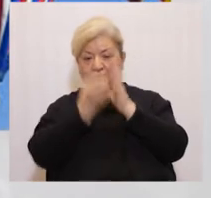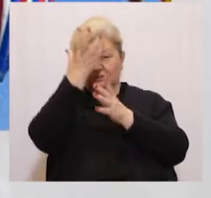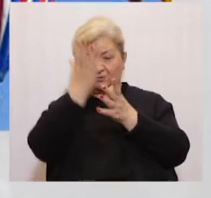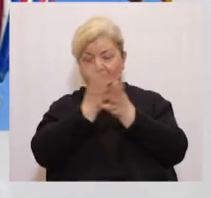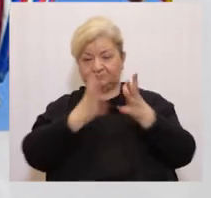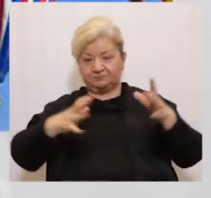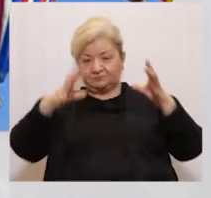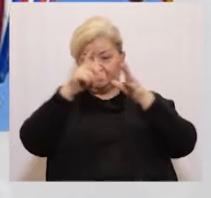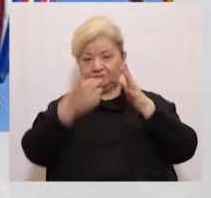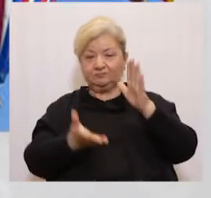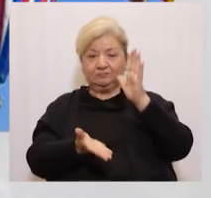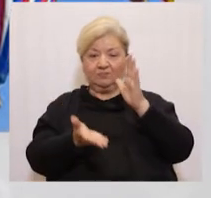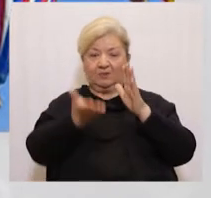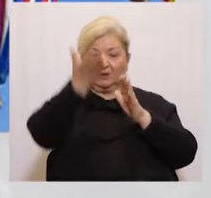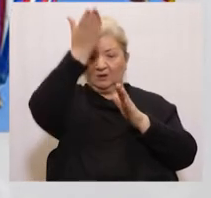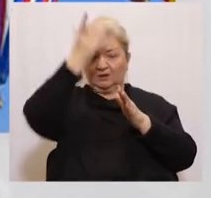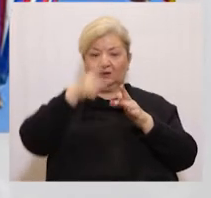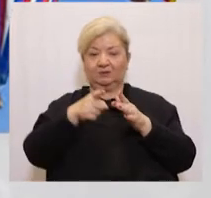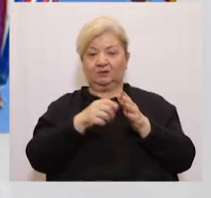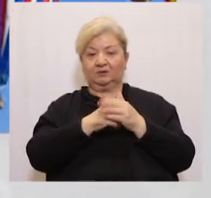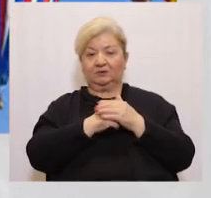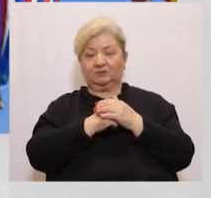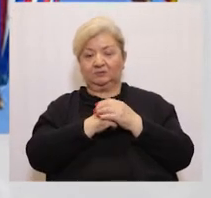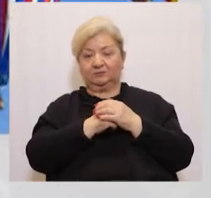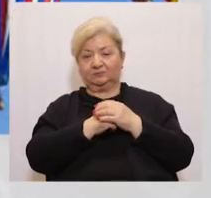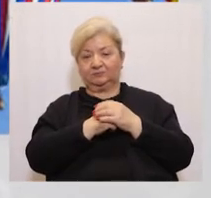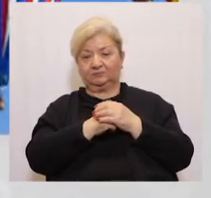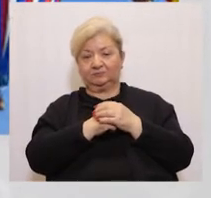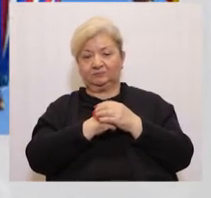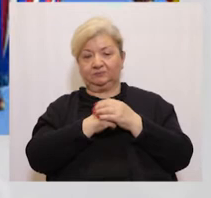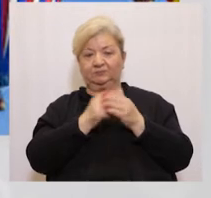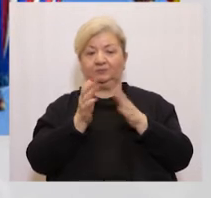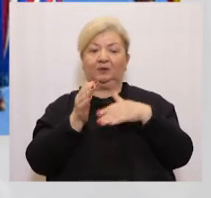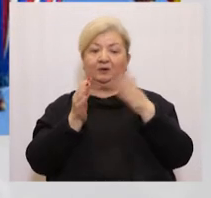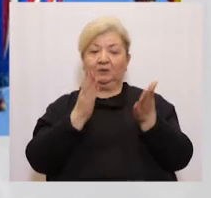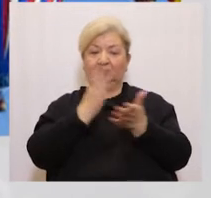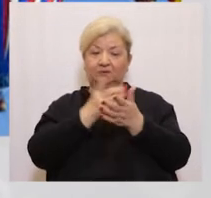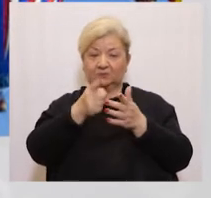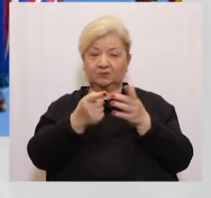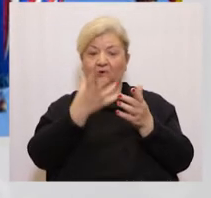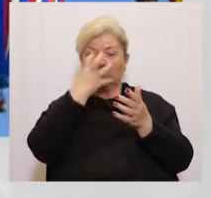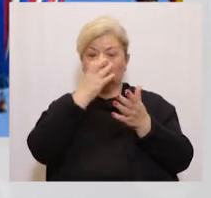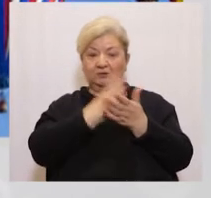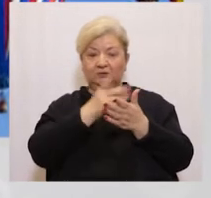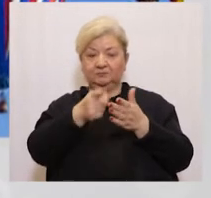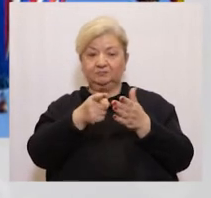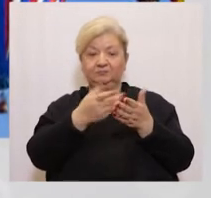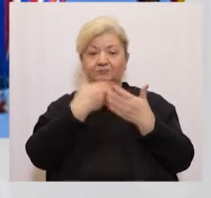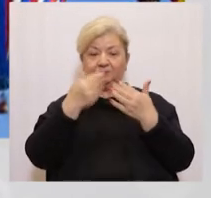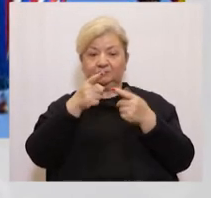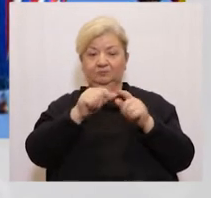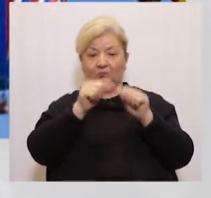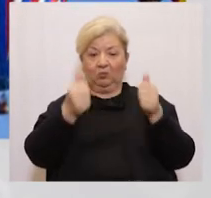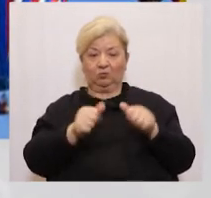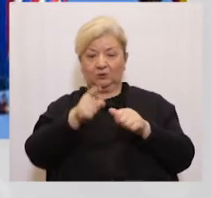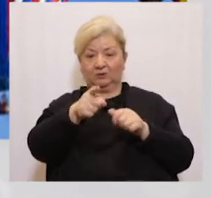ატის ზევით, ჰაერნაოსნობის ვარიანტი, ხოლო მარცხენა მხარეს არის მოცემული სურათი ამისი გამარტივებული